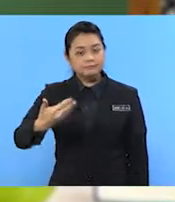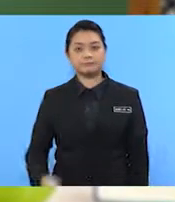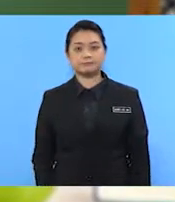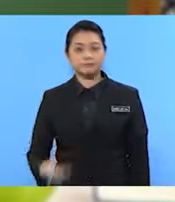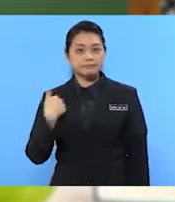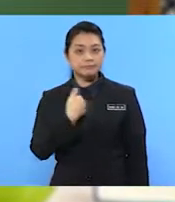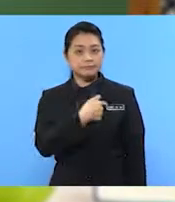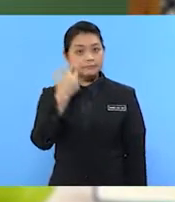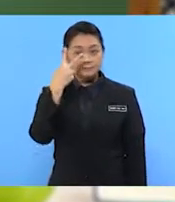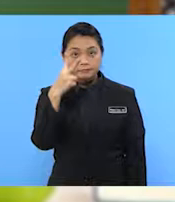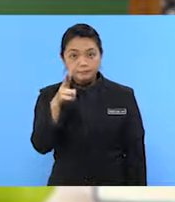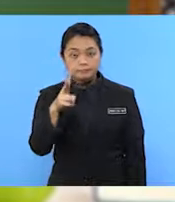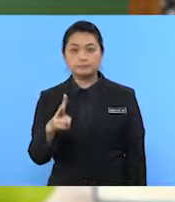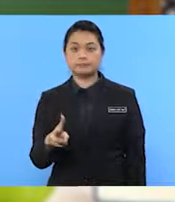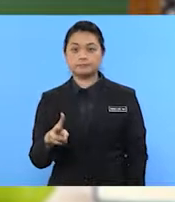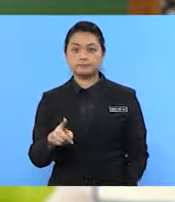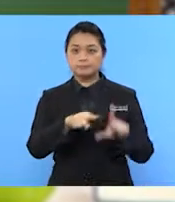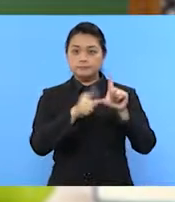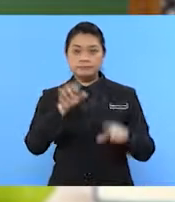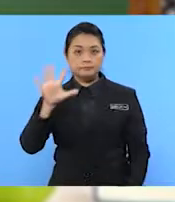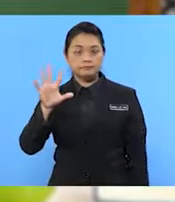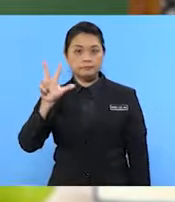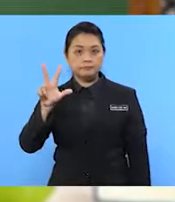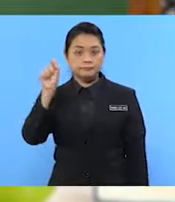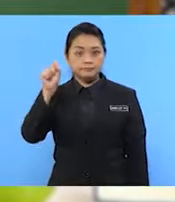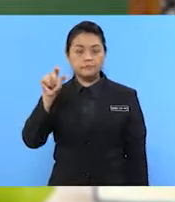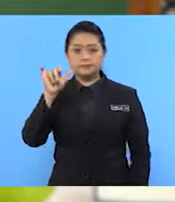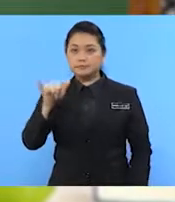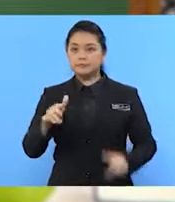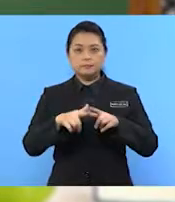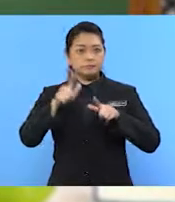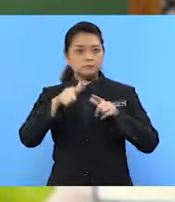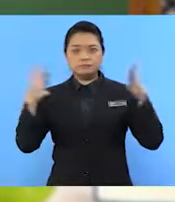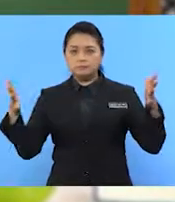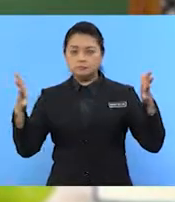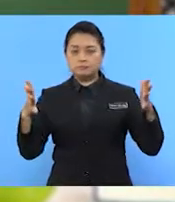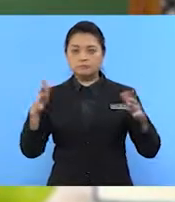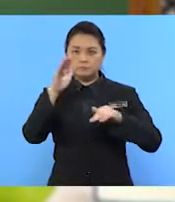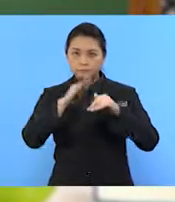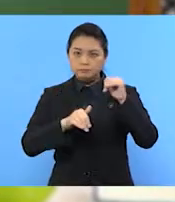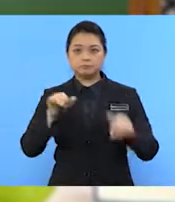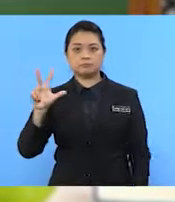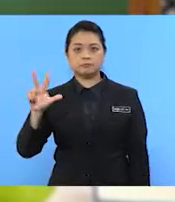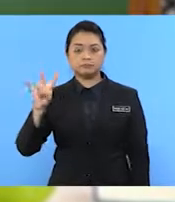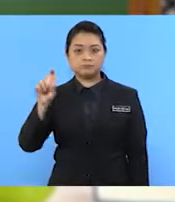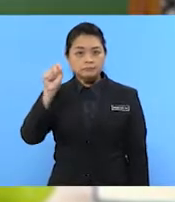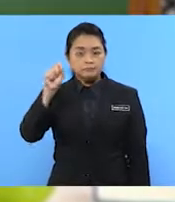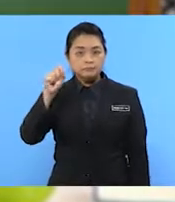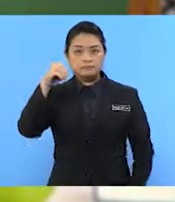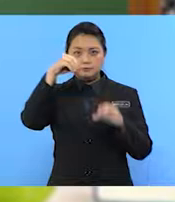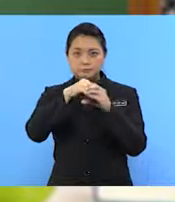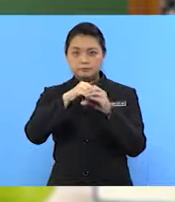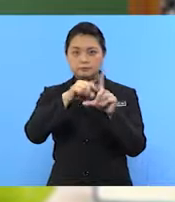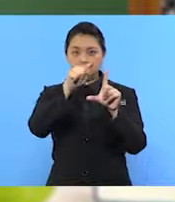kita perhatikan sudut 53 darjah yang lebih besar daripada sudut 37 darjah dalam